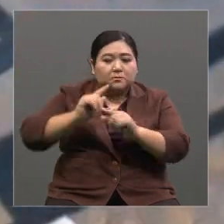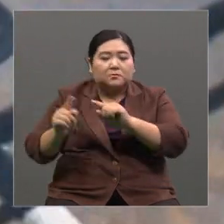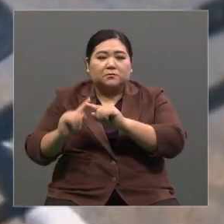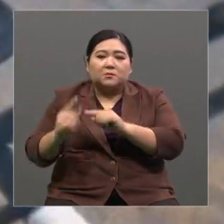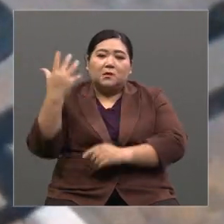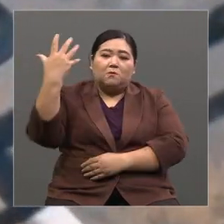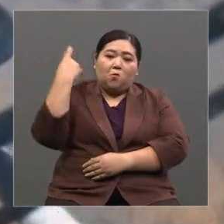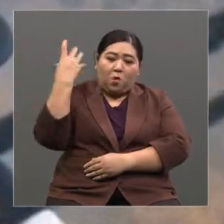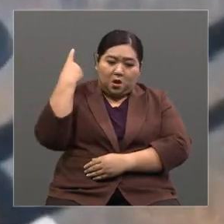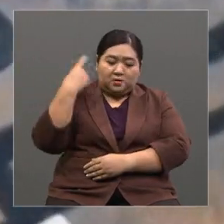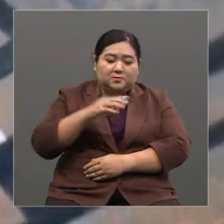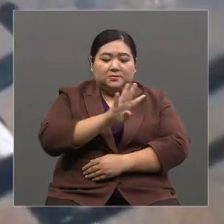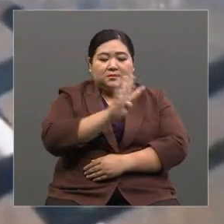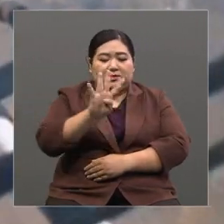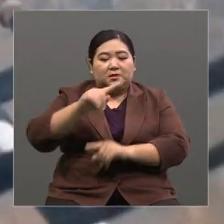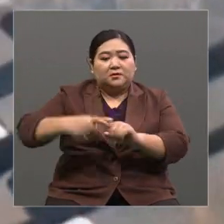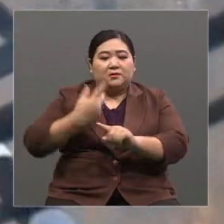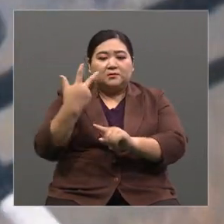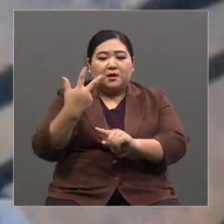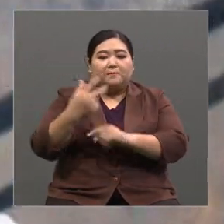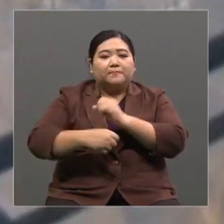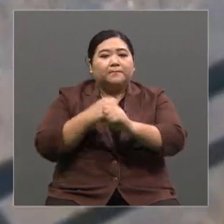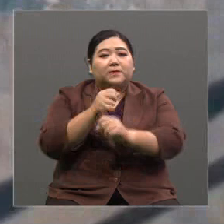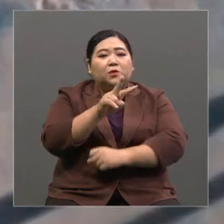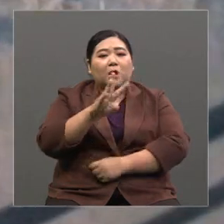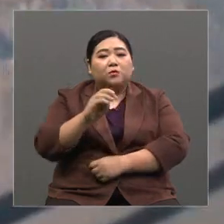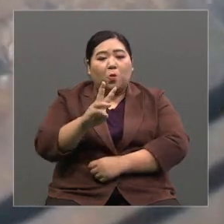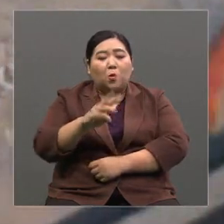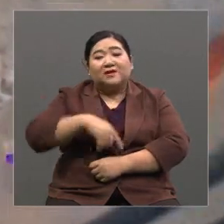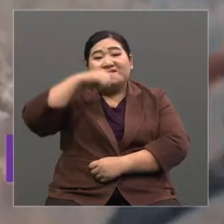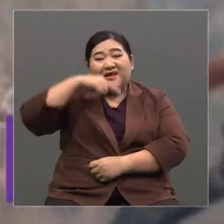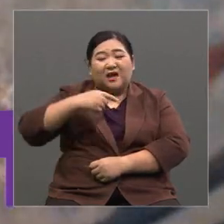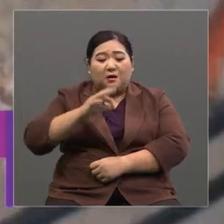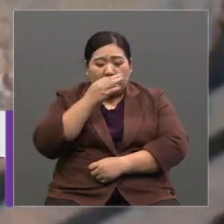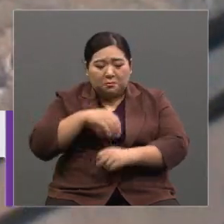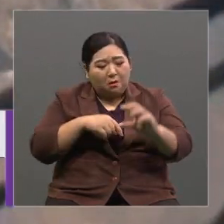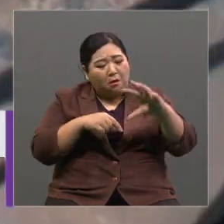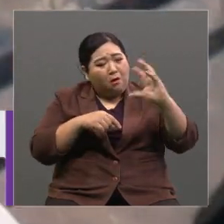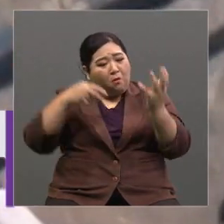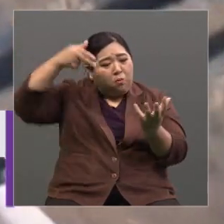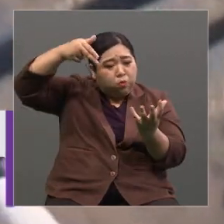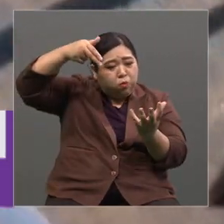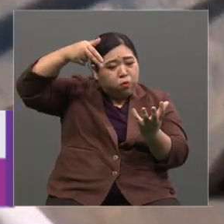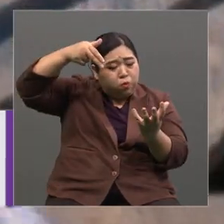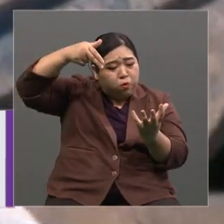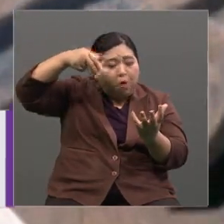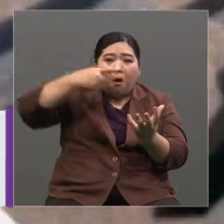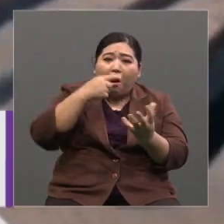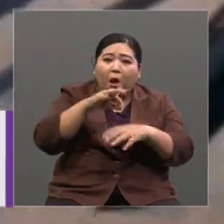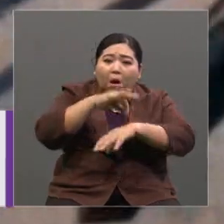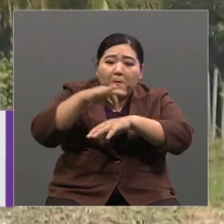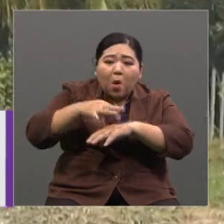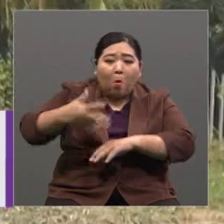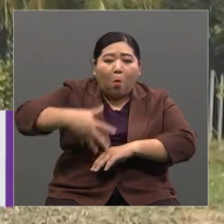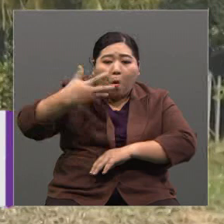เมื่อวันที่ 4 มีนาคมค่ะในประเทศไยของเราพบจุดความร้อนหอ Hotspot อยู่ที่ 2583